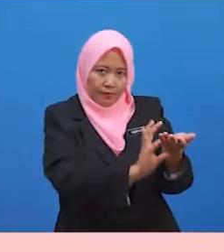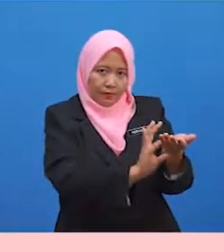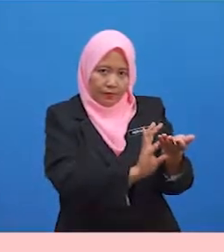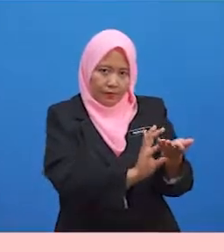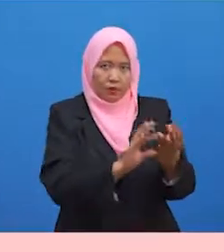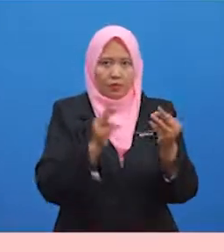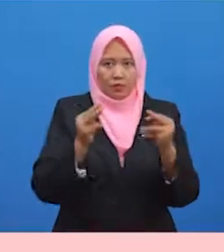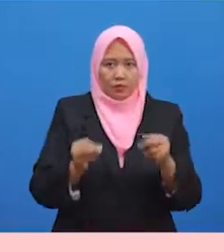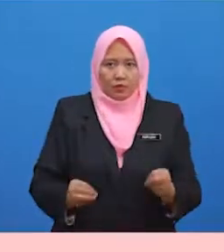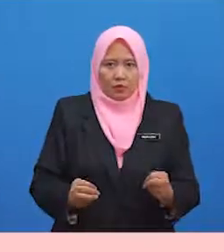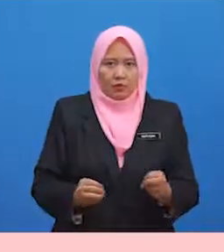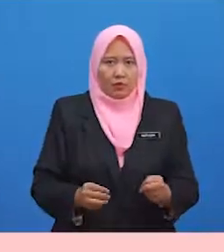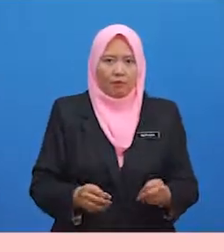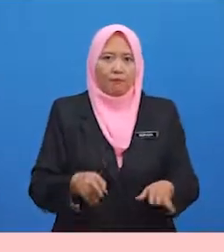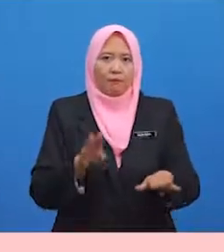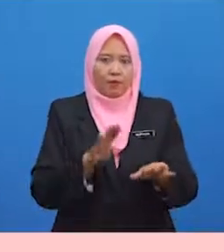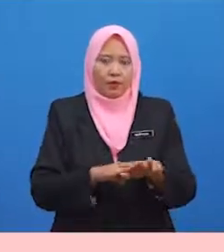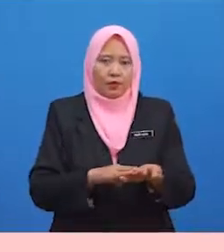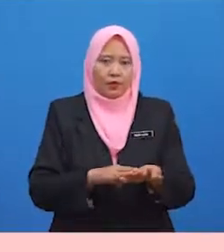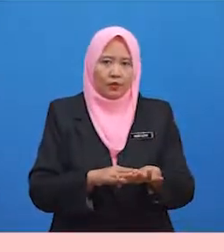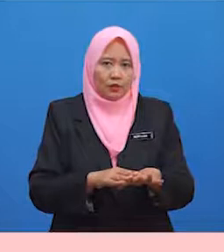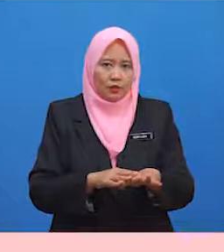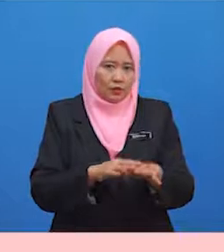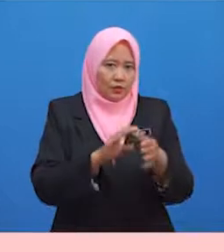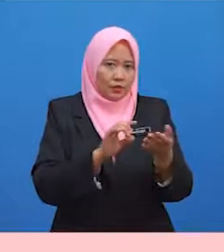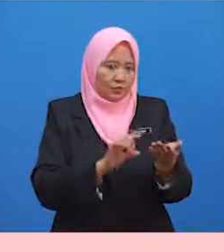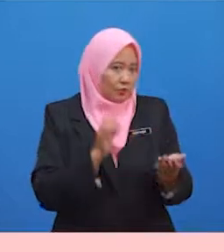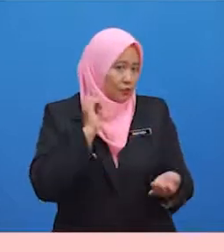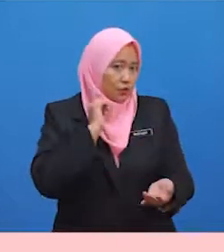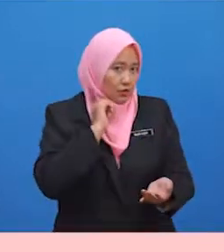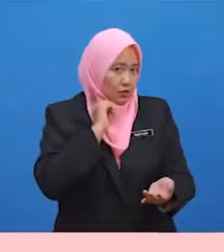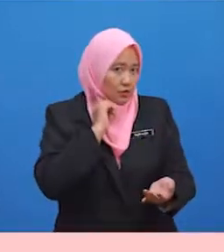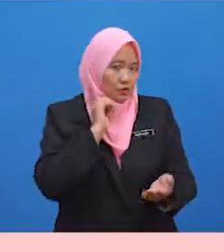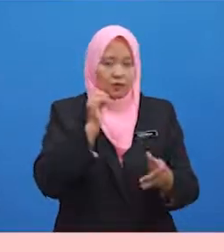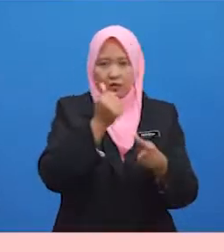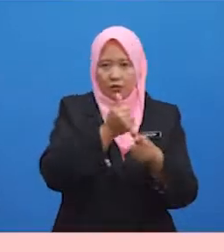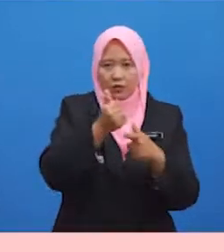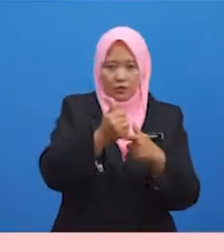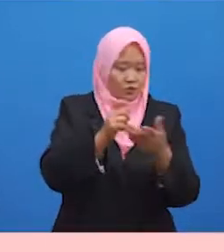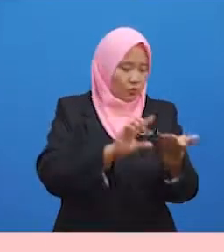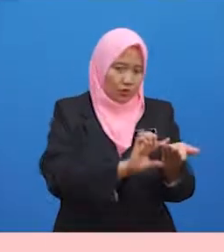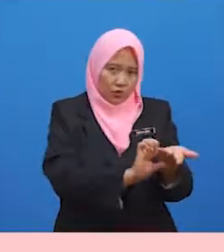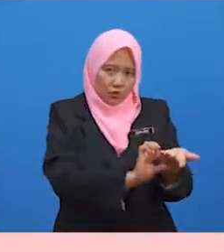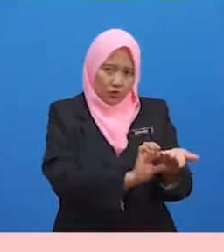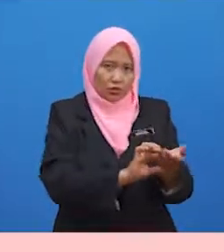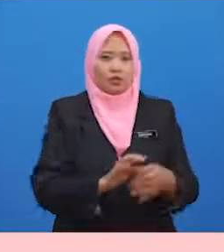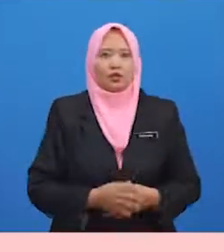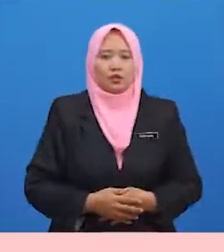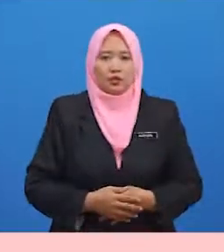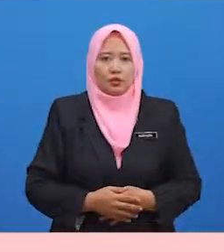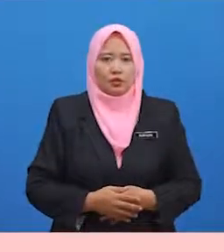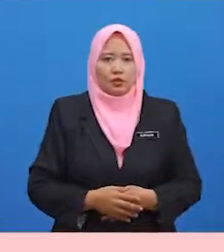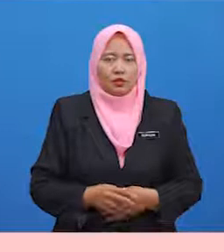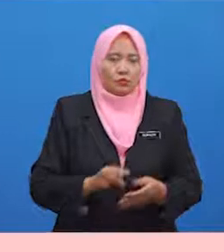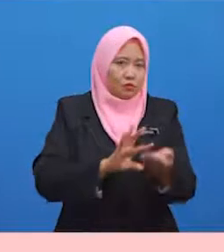mangsa pada bahagian karotid atau arteri mangsa. Sekiranya nadi berdenyut, penilai yang